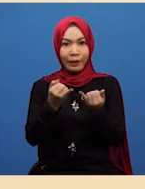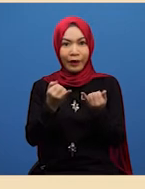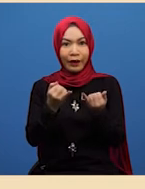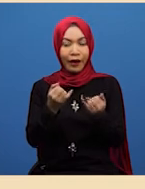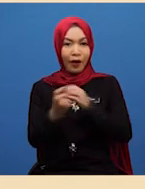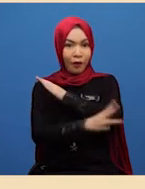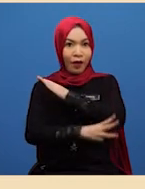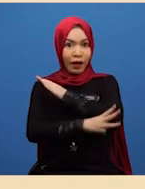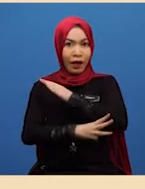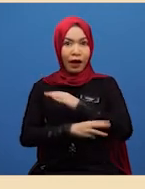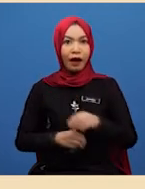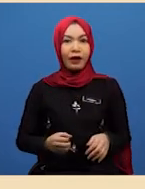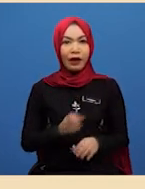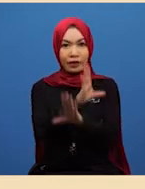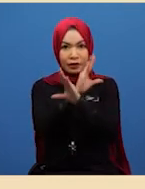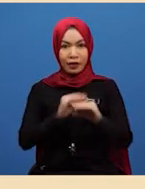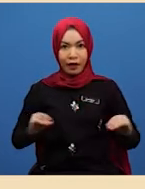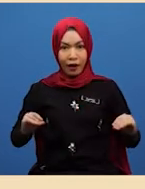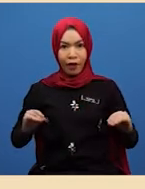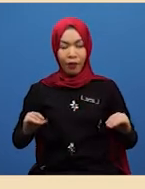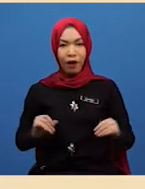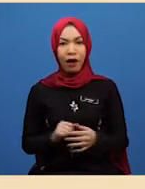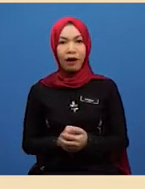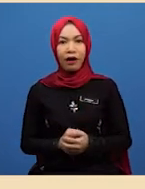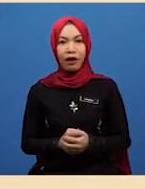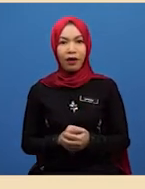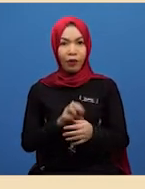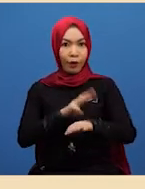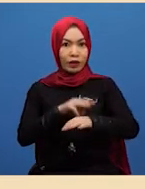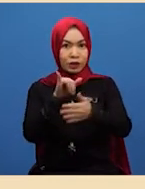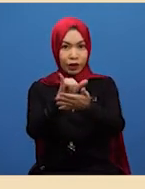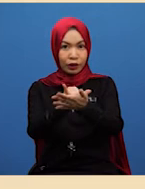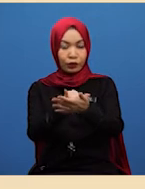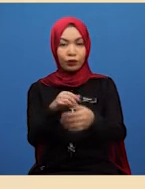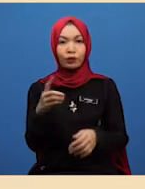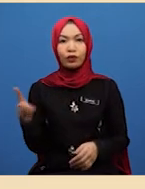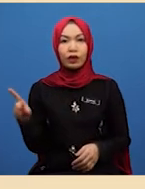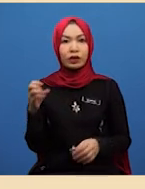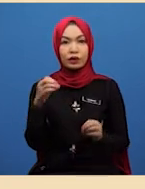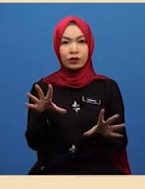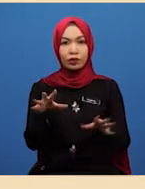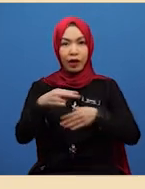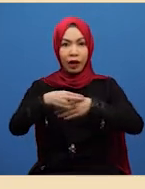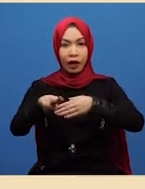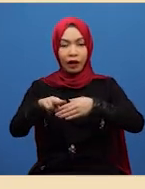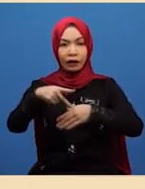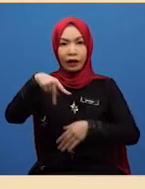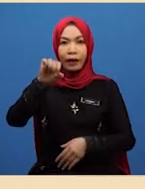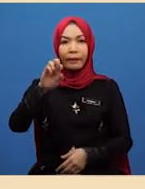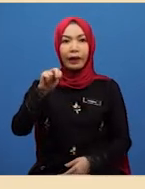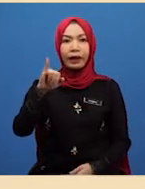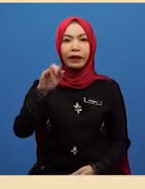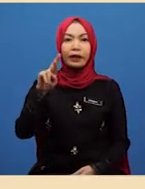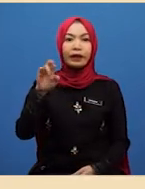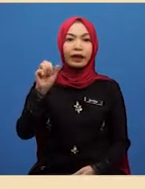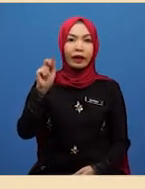tahun 1827, baginda telah menghantar Pangeran Indramakota kerana berhasrat